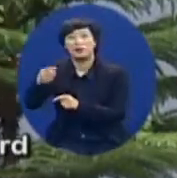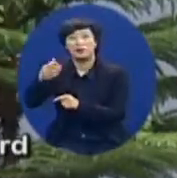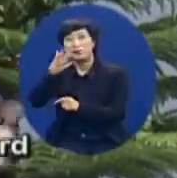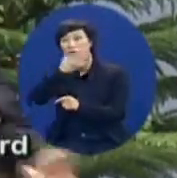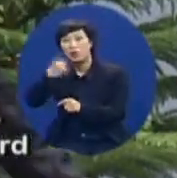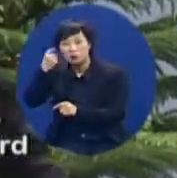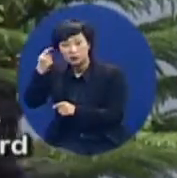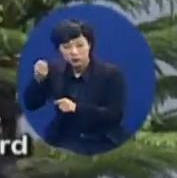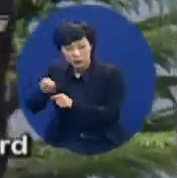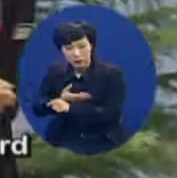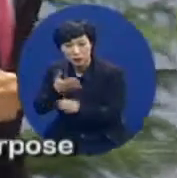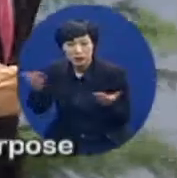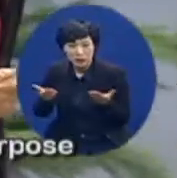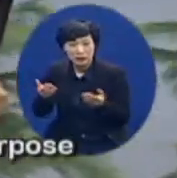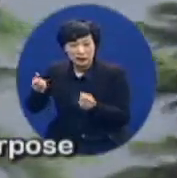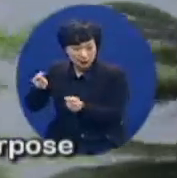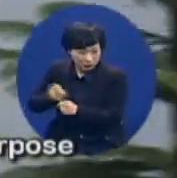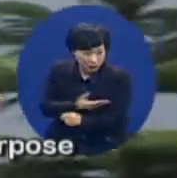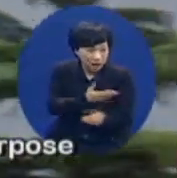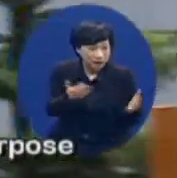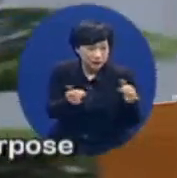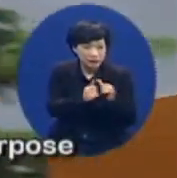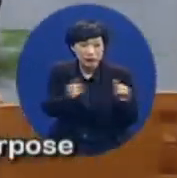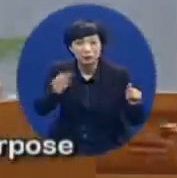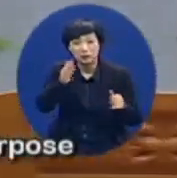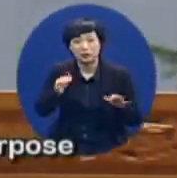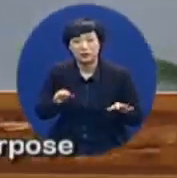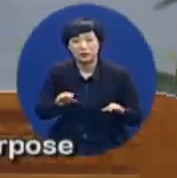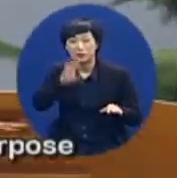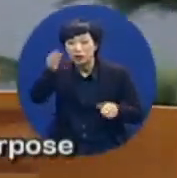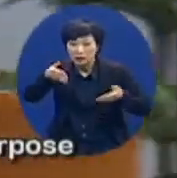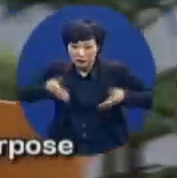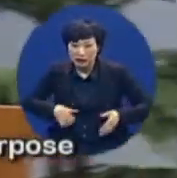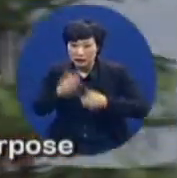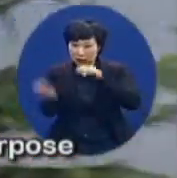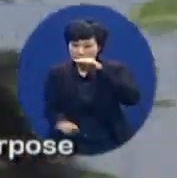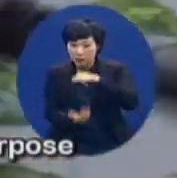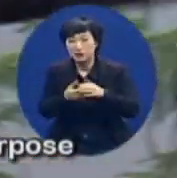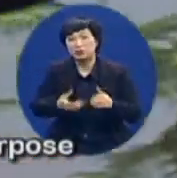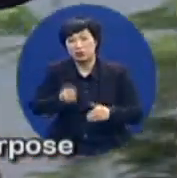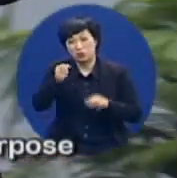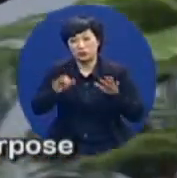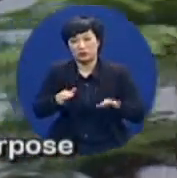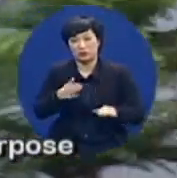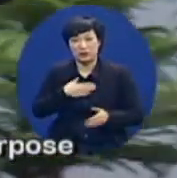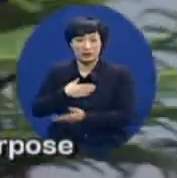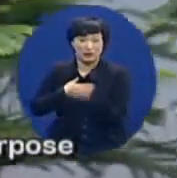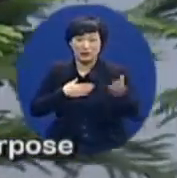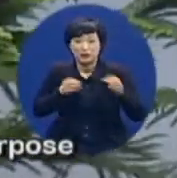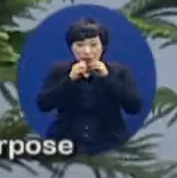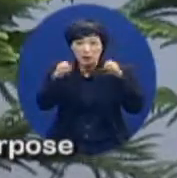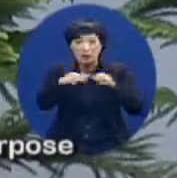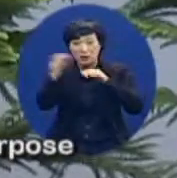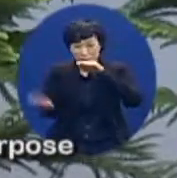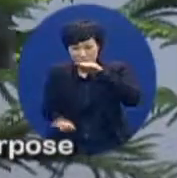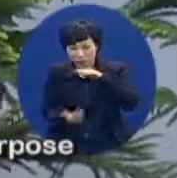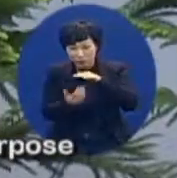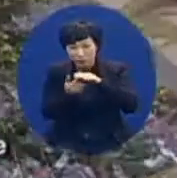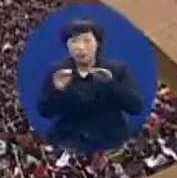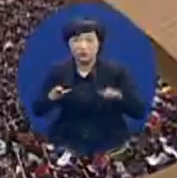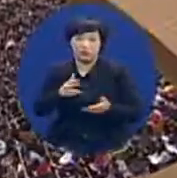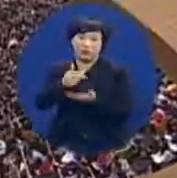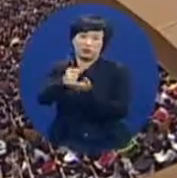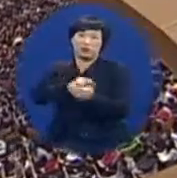복음 전한 일꾼 뒤서 성탄 이루 자 이루어진 자의 목소 전도로 이행하는 자가 되기를 주님의 이름으로